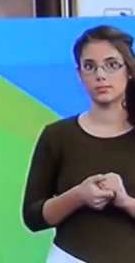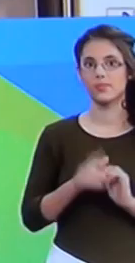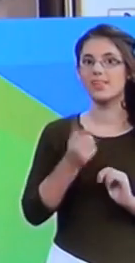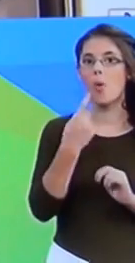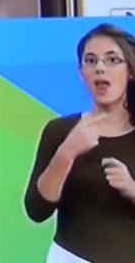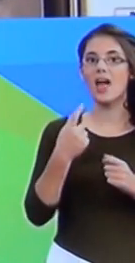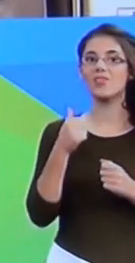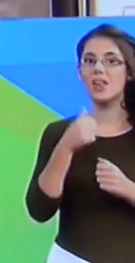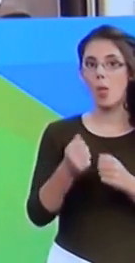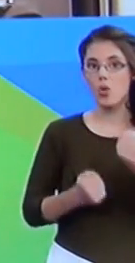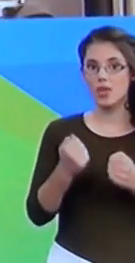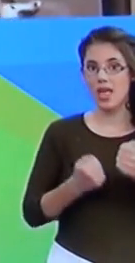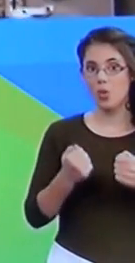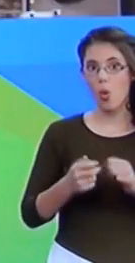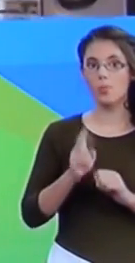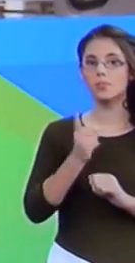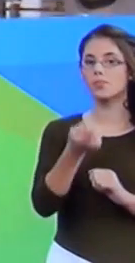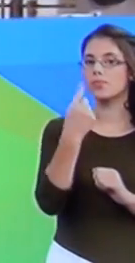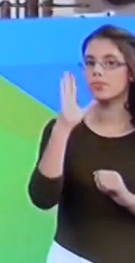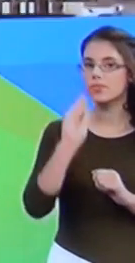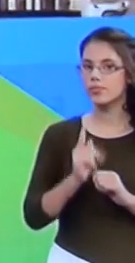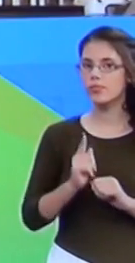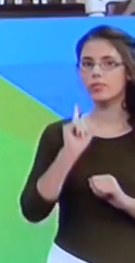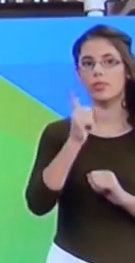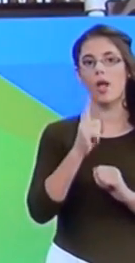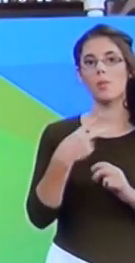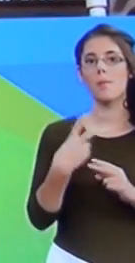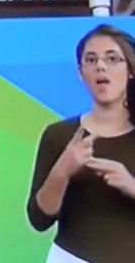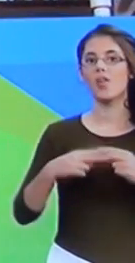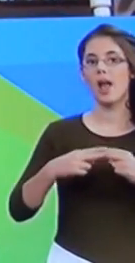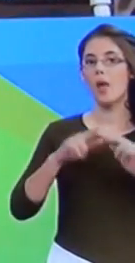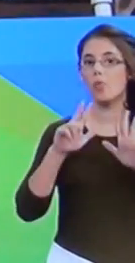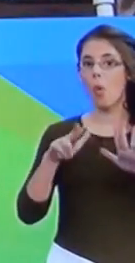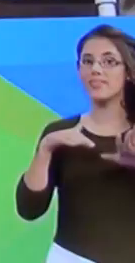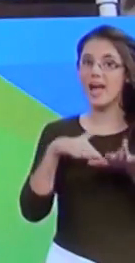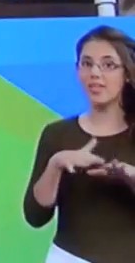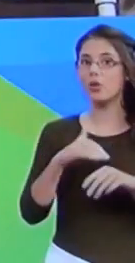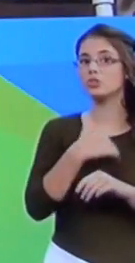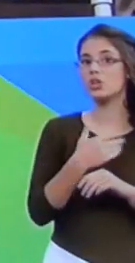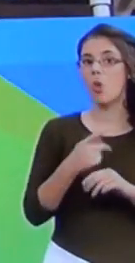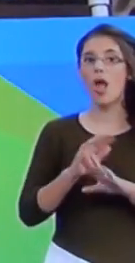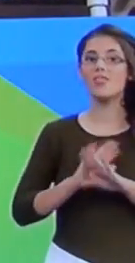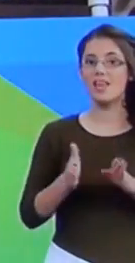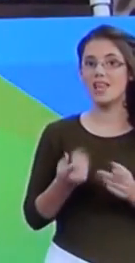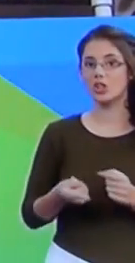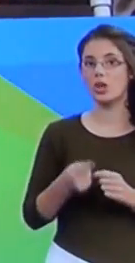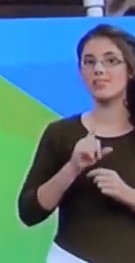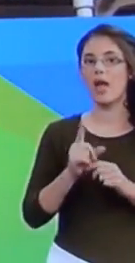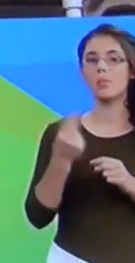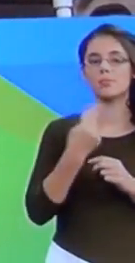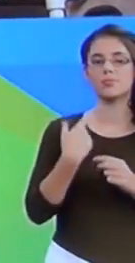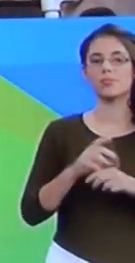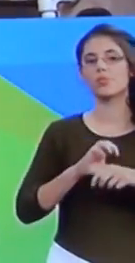Kiből lehet villamos vezető? Abból az emberből, akinek megvan legalább 8 általános iskolai végzettsége, de persze